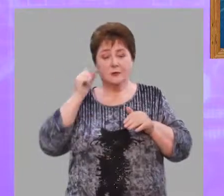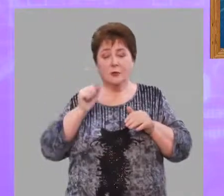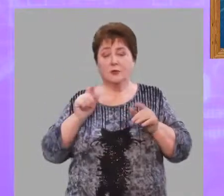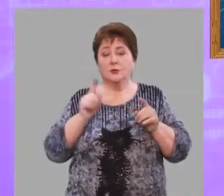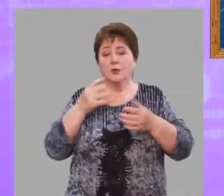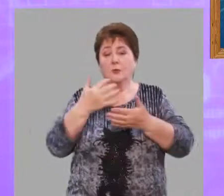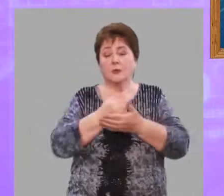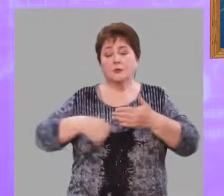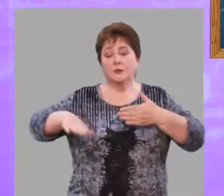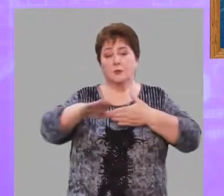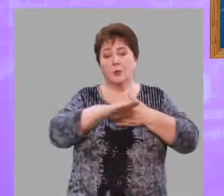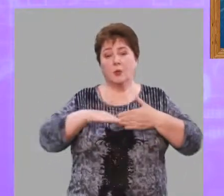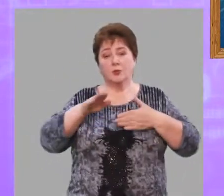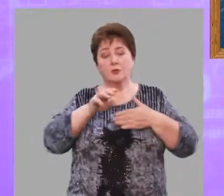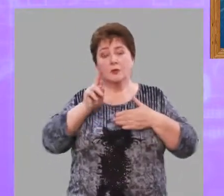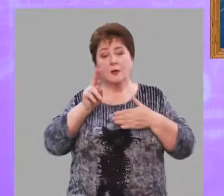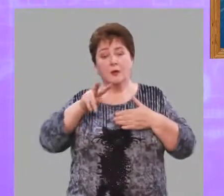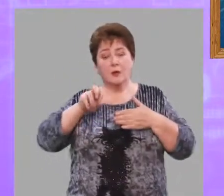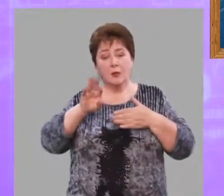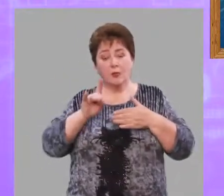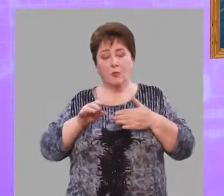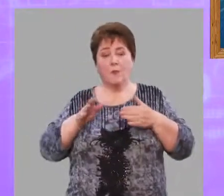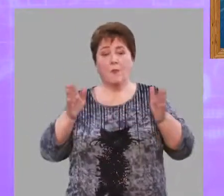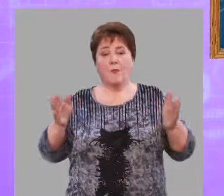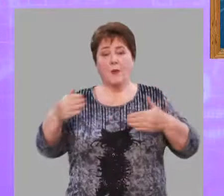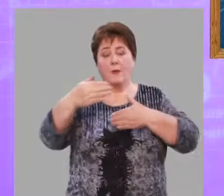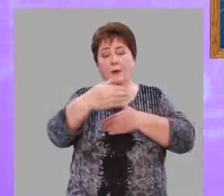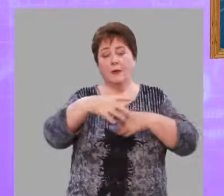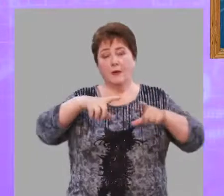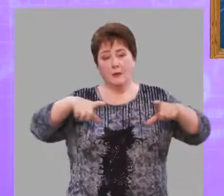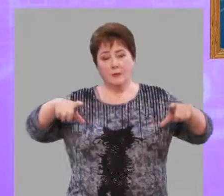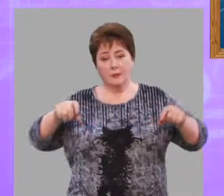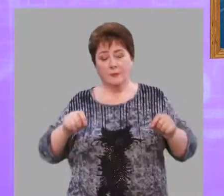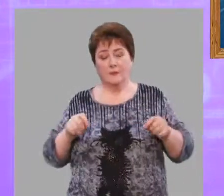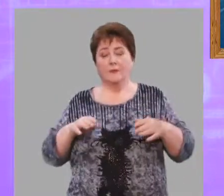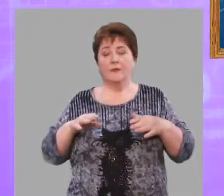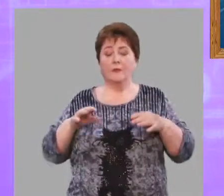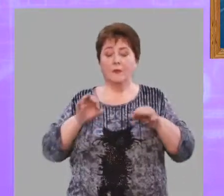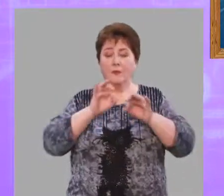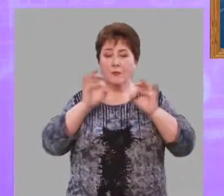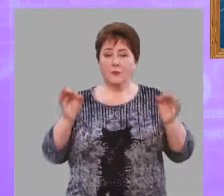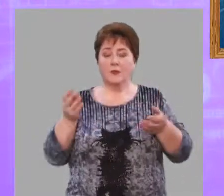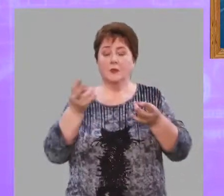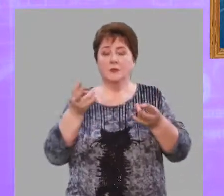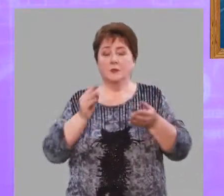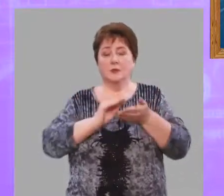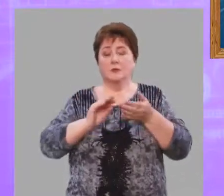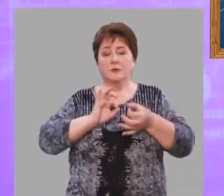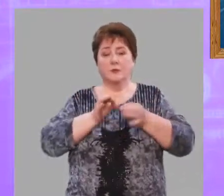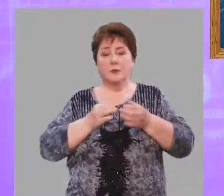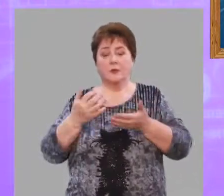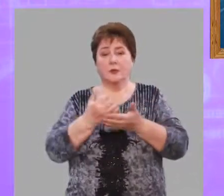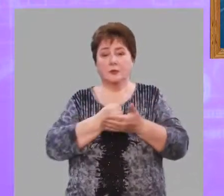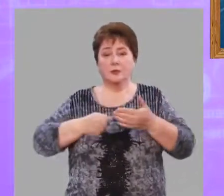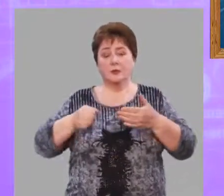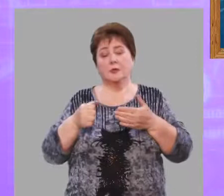Чтобы найти площадь клумбы прямоугольной формы, надо записать формулу нахождения